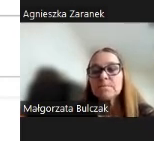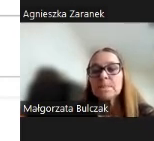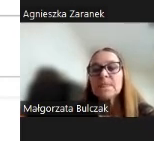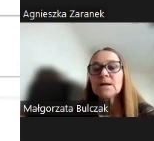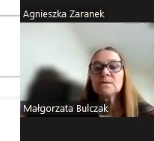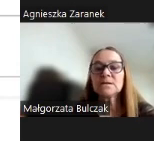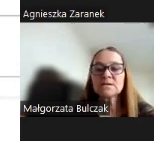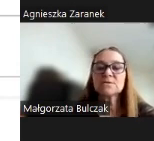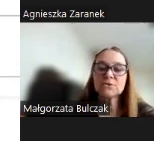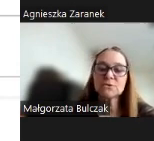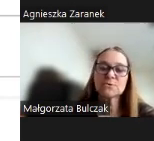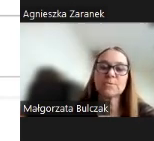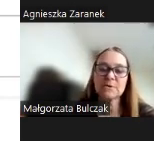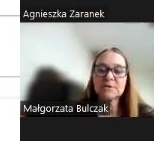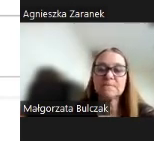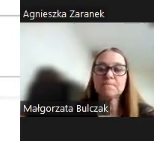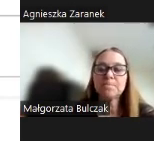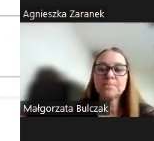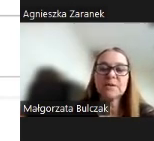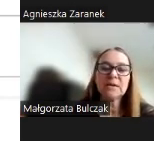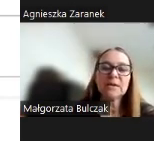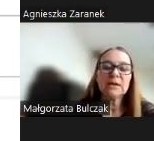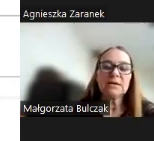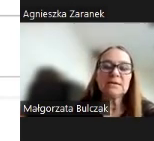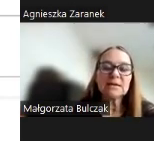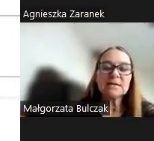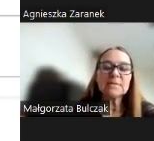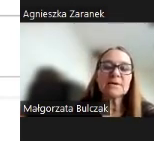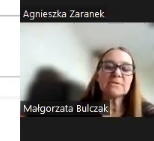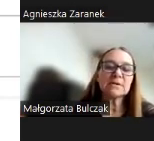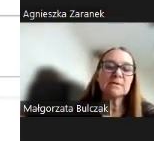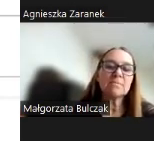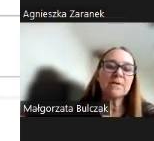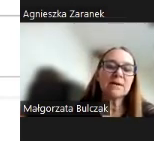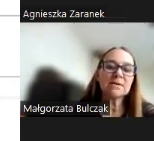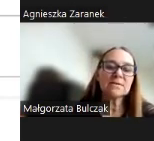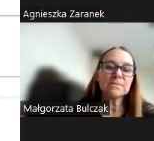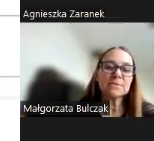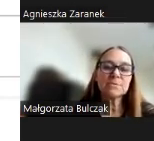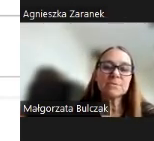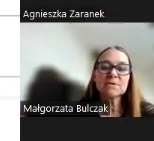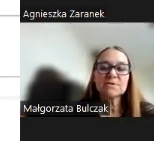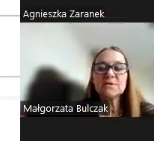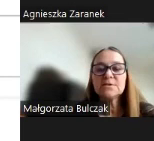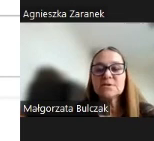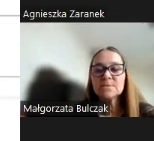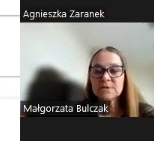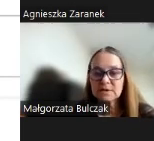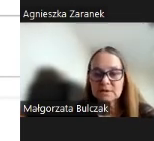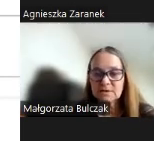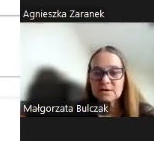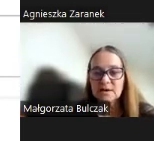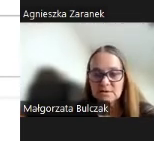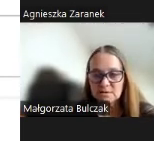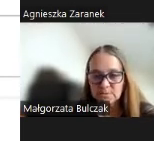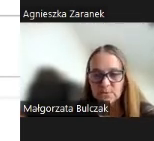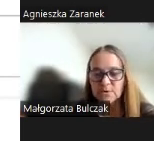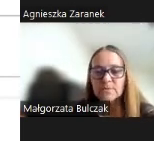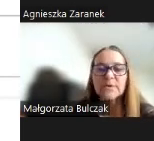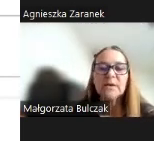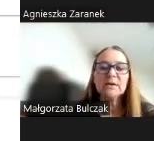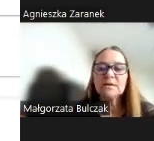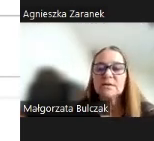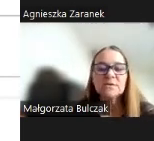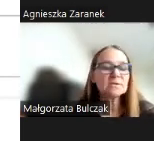wychowania oraz życiu społecznym. I tak naprawdę bardzo byśmy chcieli, żeby tak realnie